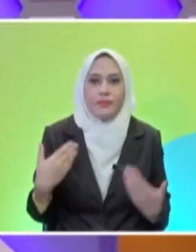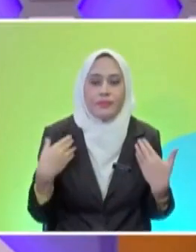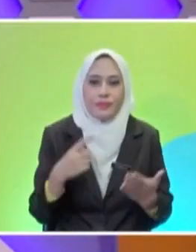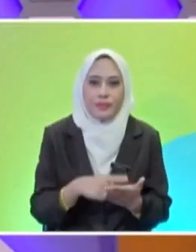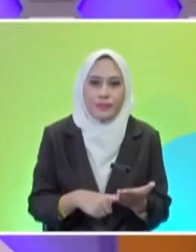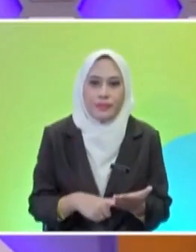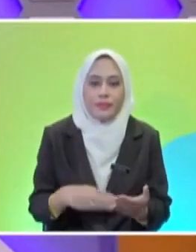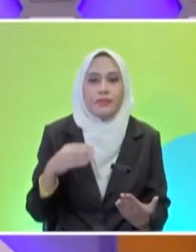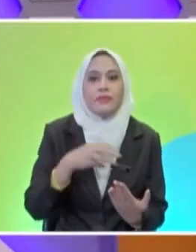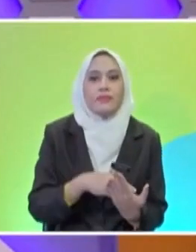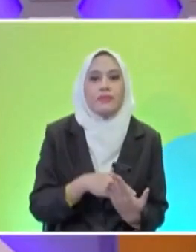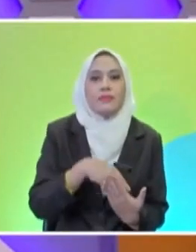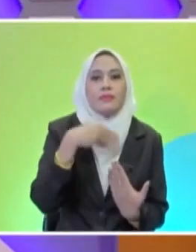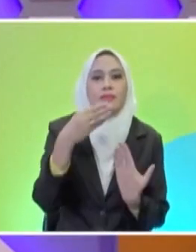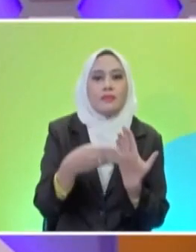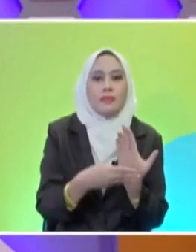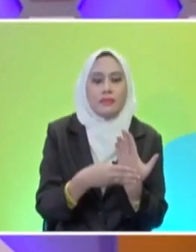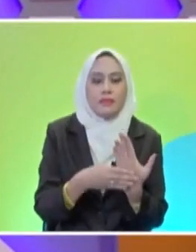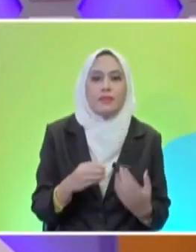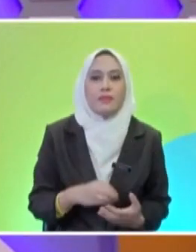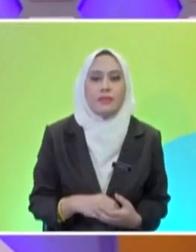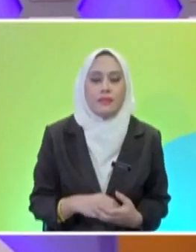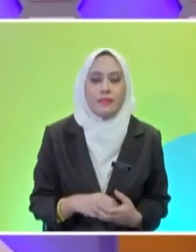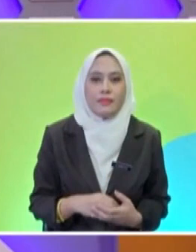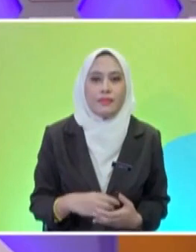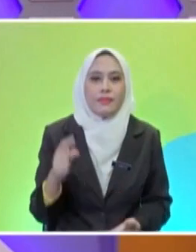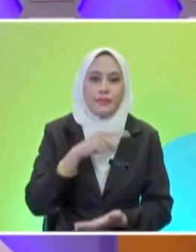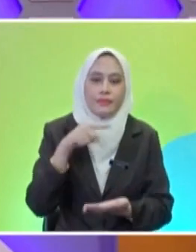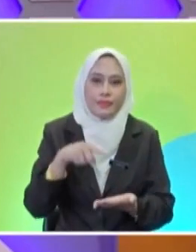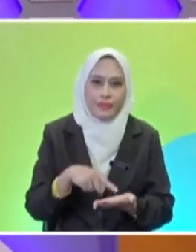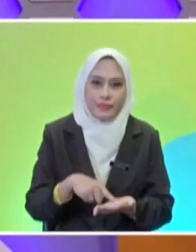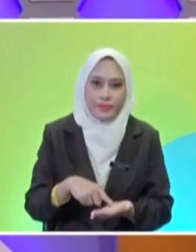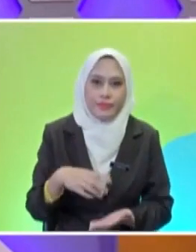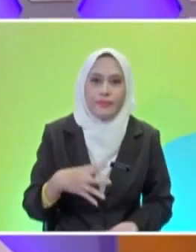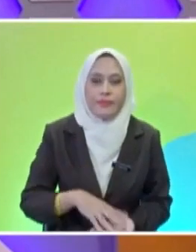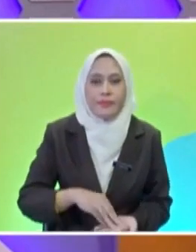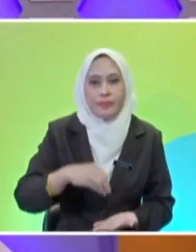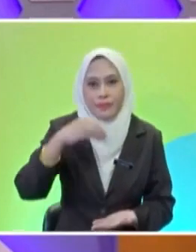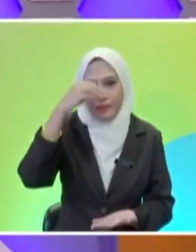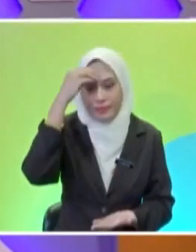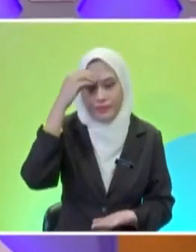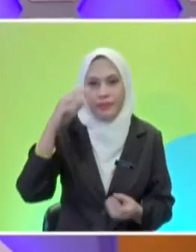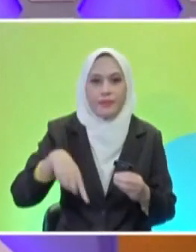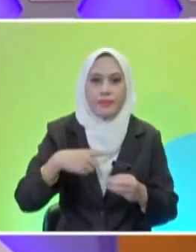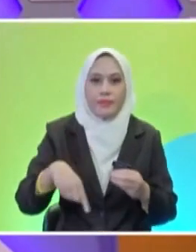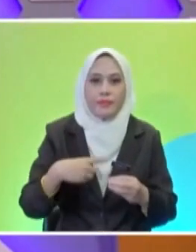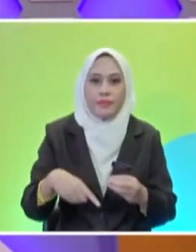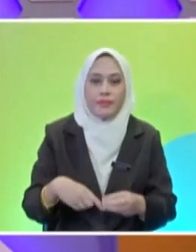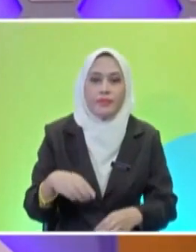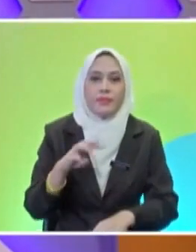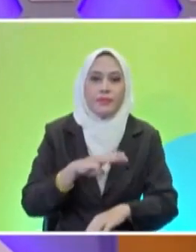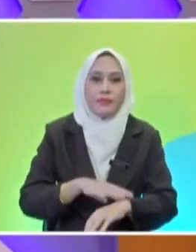namanya kalender. Kalender? Kalender. Hari ni kita nak belajar tentang waktu dalam